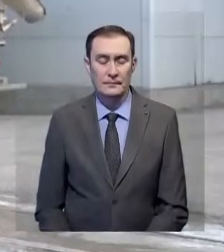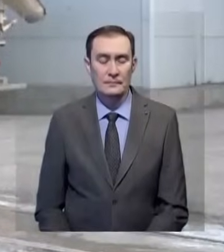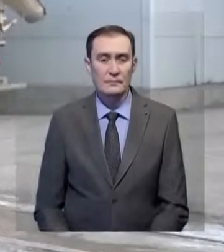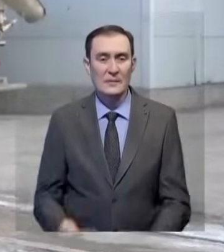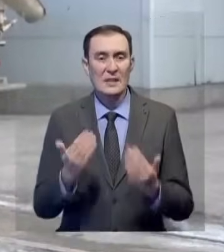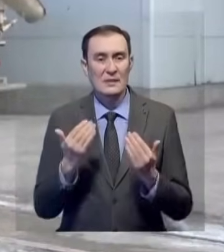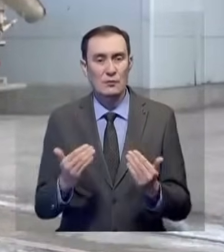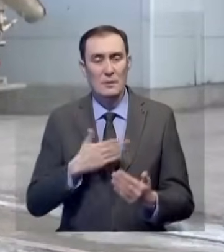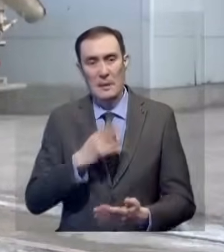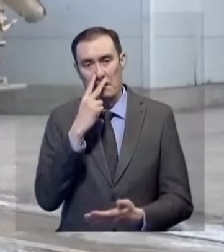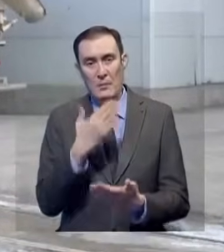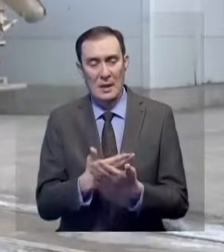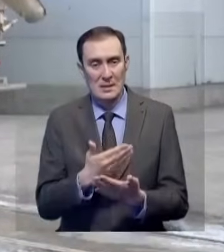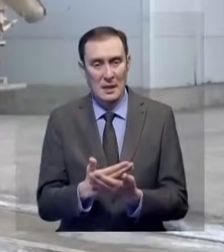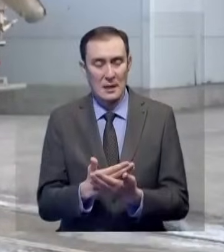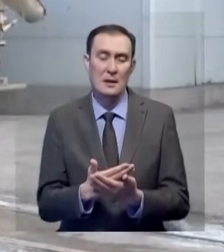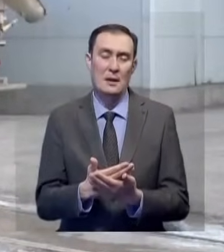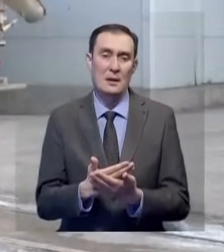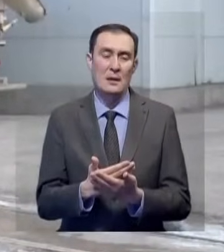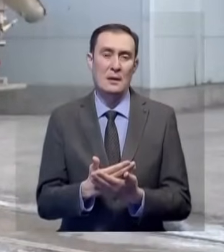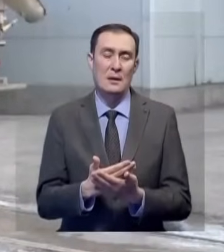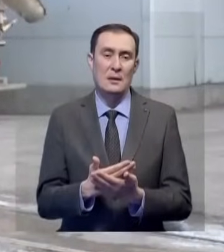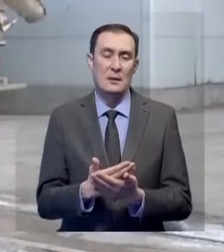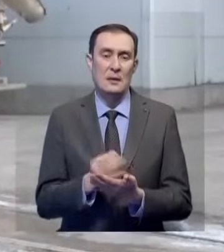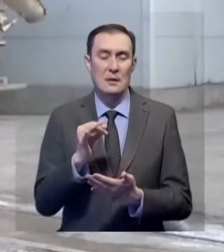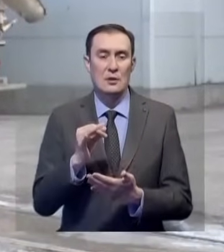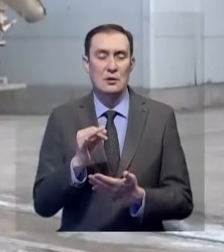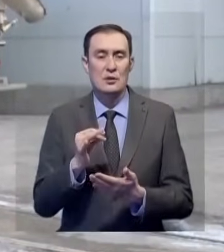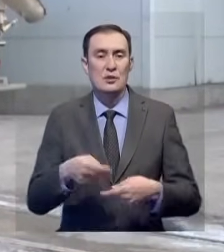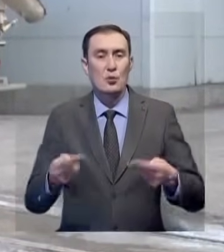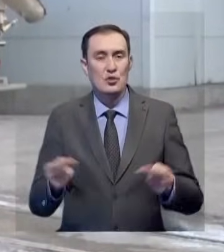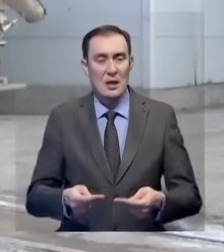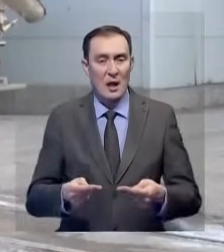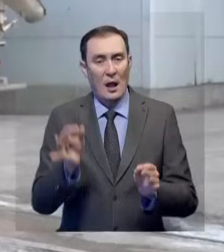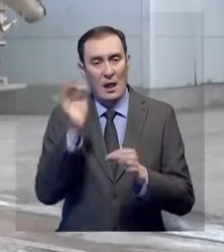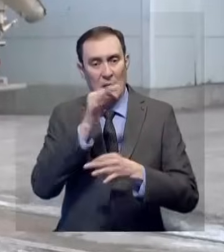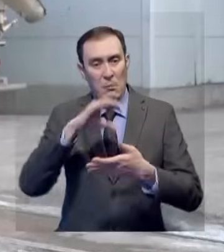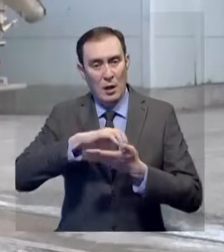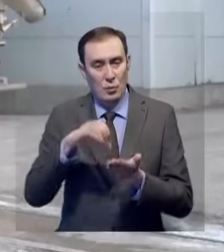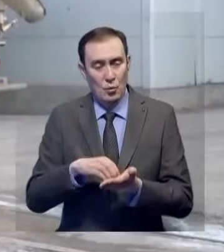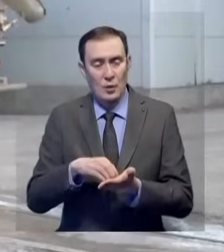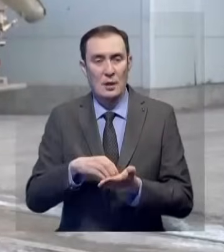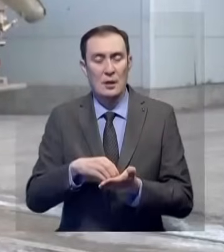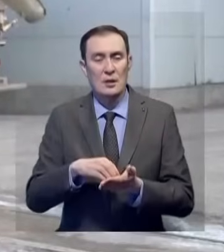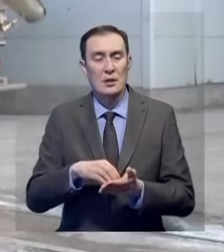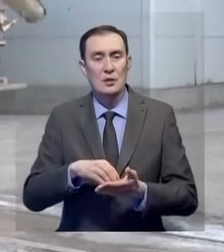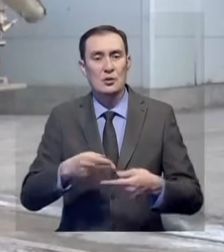Сегодня мне показали в очередной раз, значит, и заключение лаборатории, и заключение клиник о том, что требования